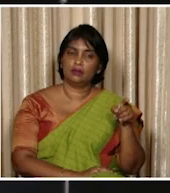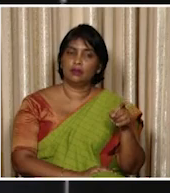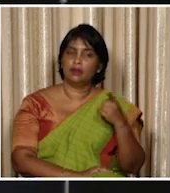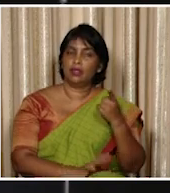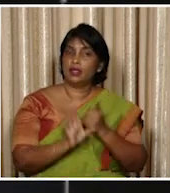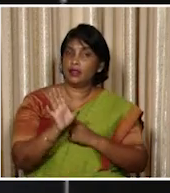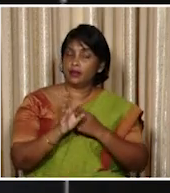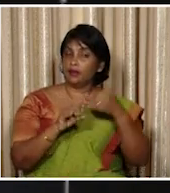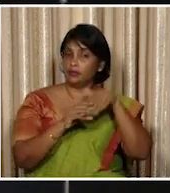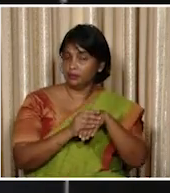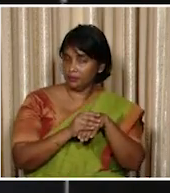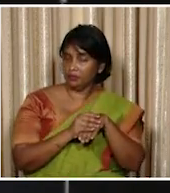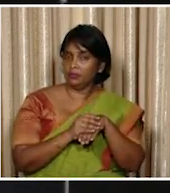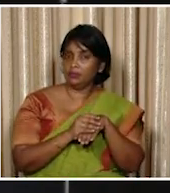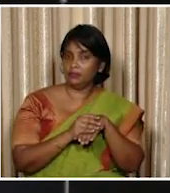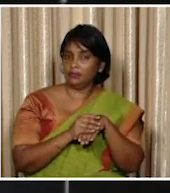යටියන්තර ආසනේ